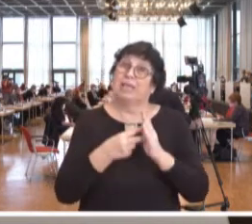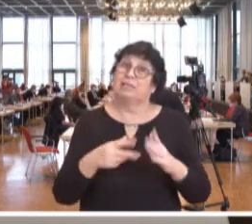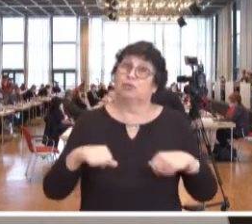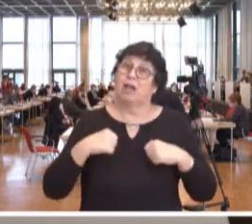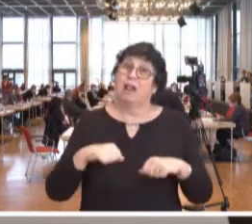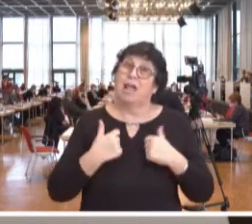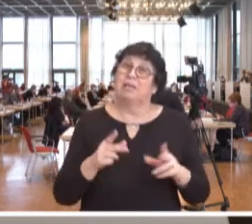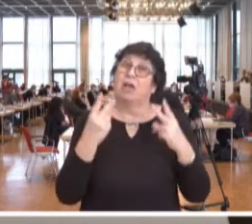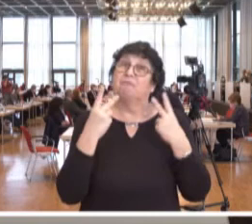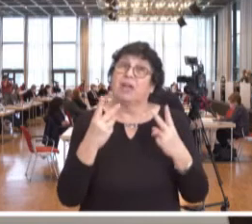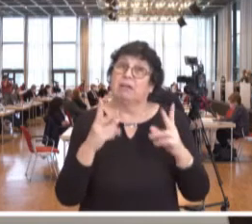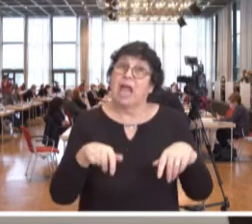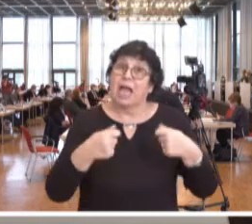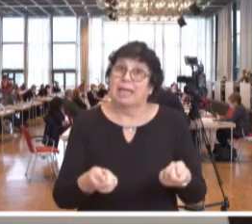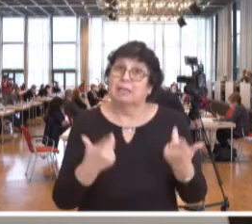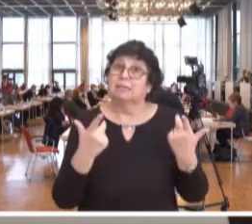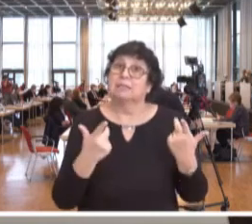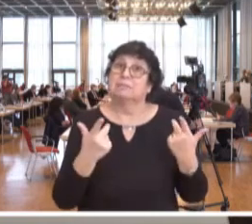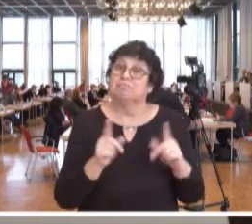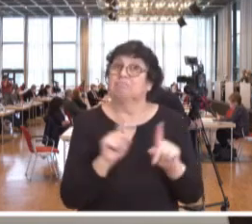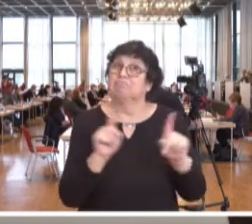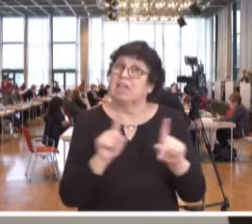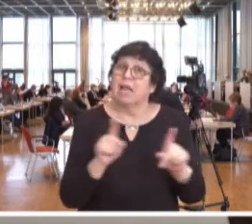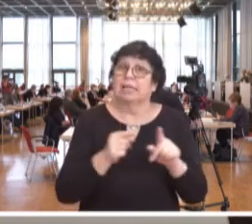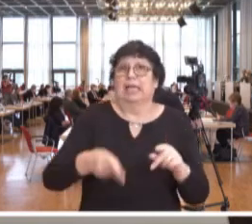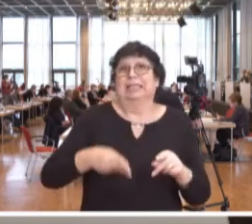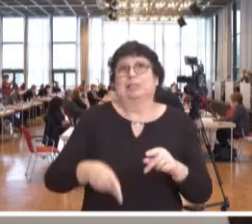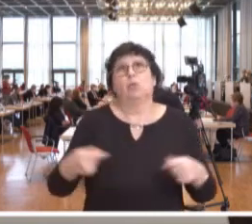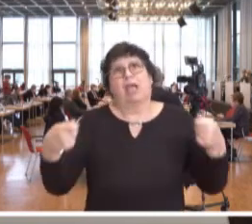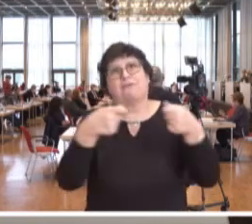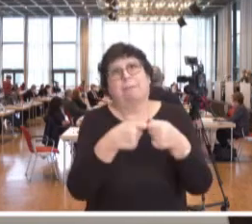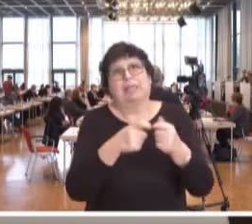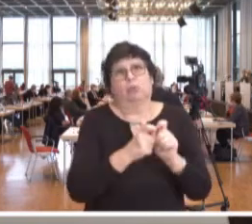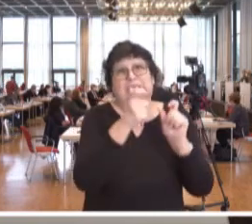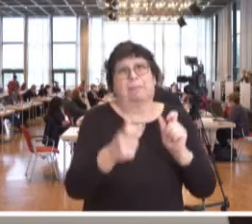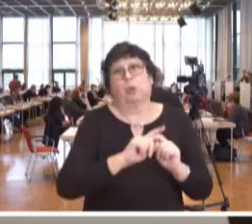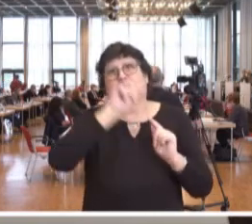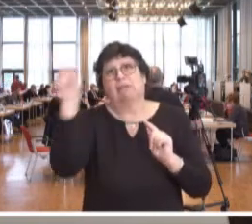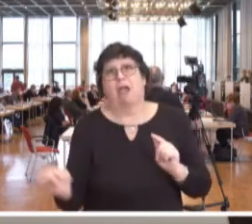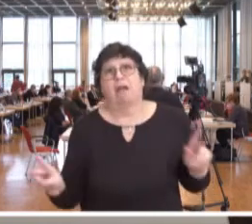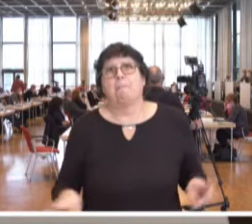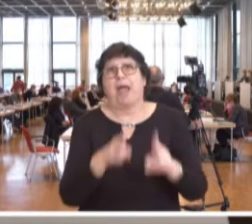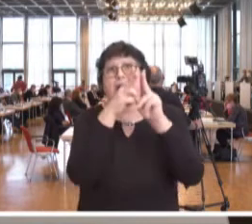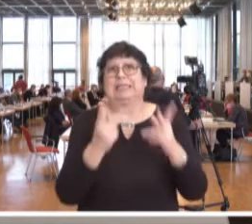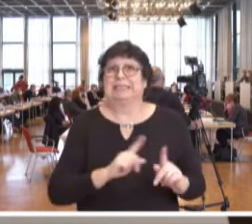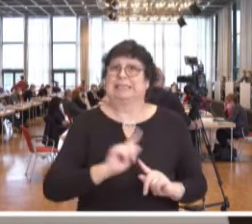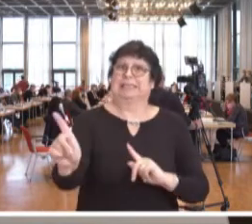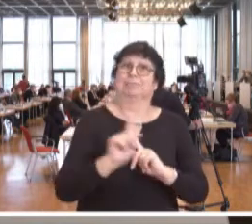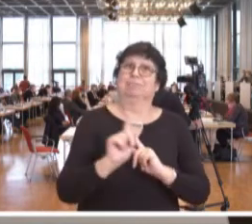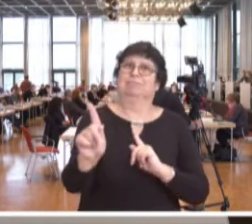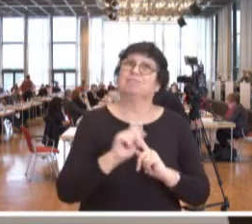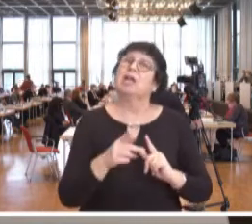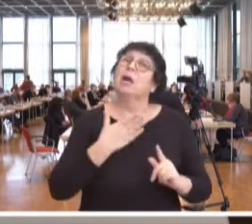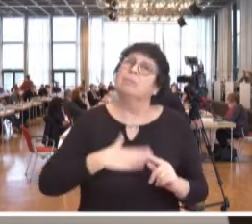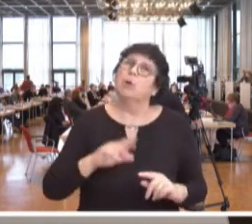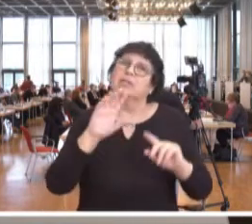war die Entscheidung, eben eine direkte Zugverbindung, Schnellzugverbindung zwischen Saarbrücken und Paris zu haben. Und ich möchte hier nur einmal